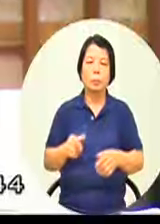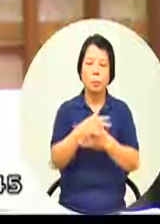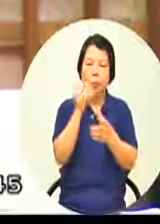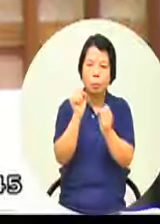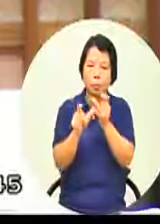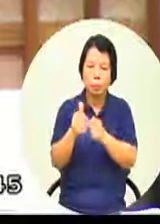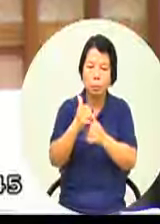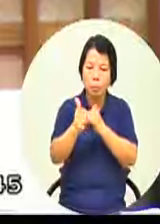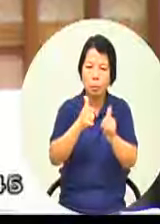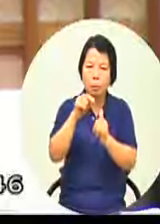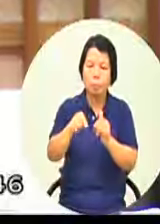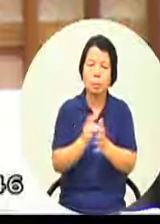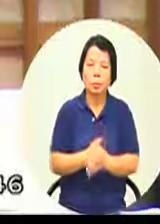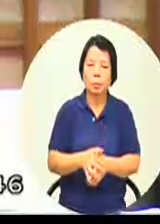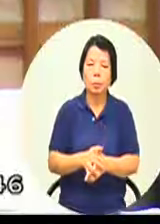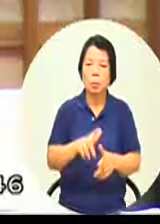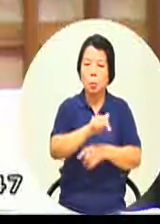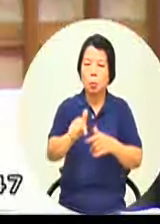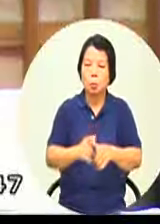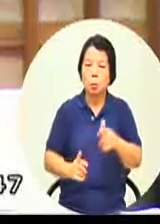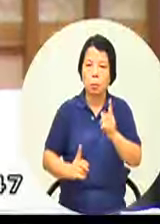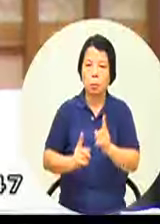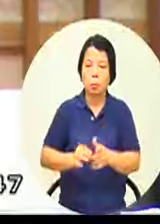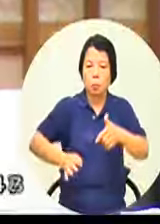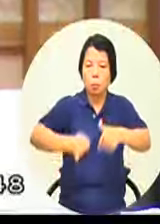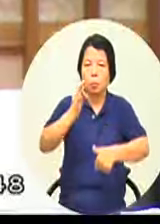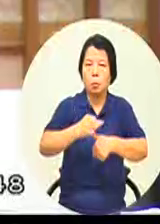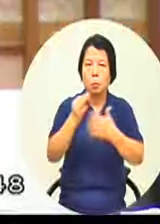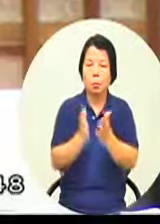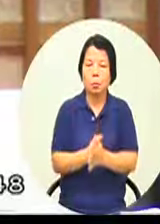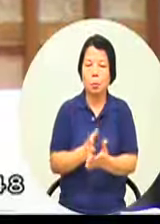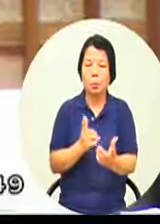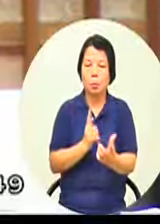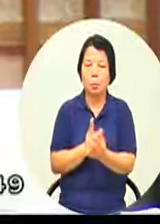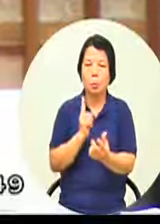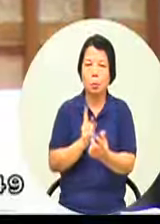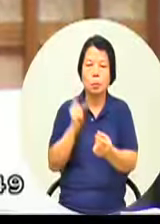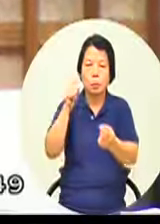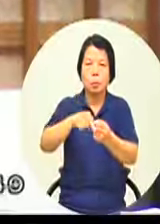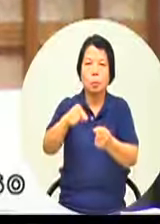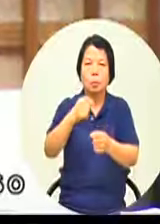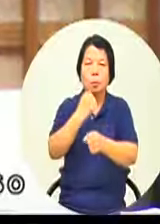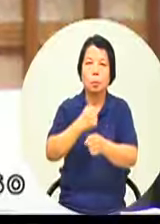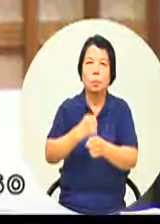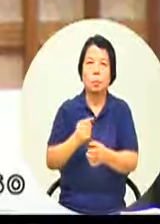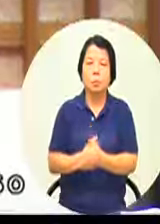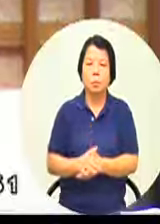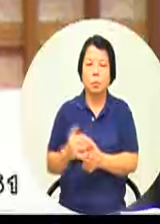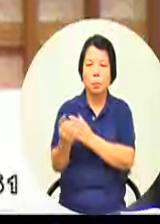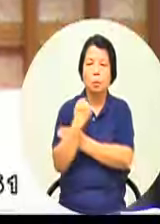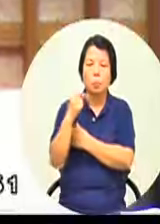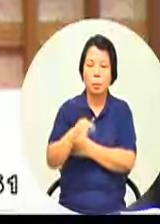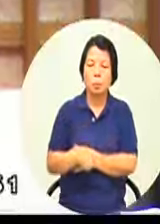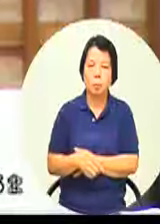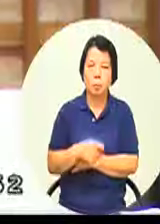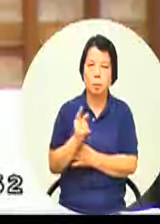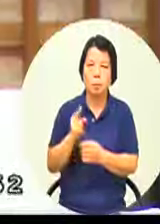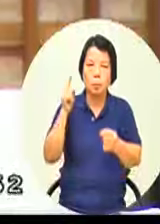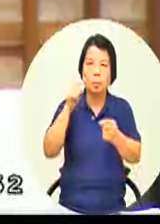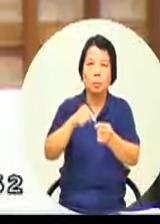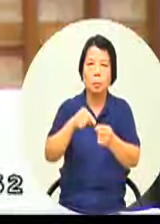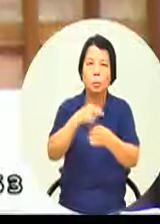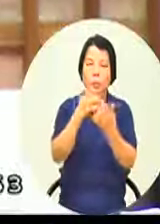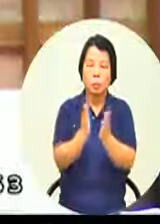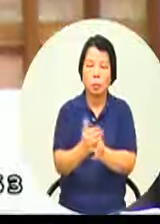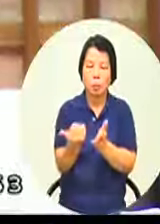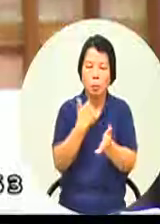的一个物价的一个评议的一个指标来做一个努力的方向，我们来讲预